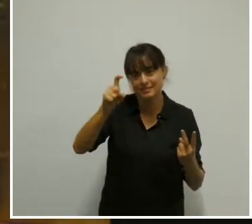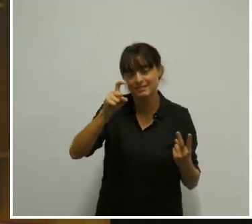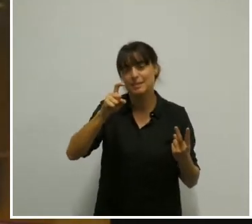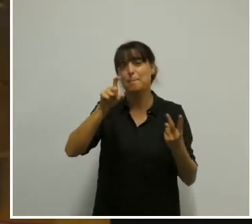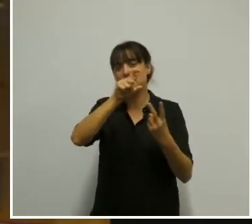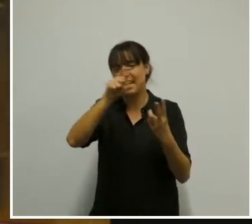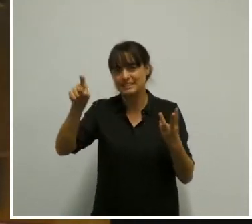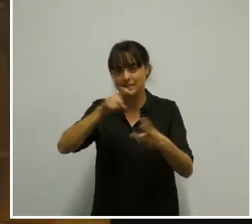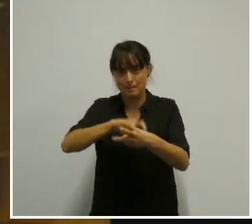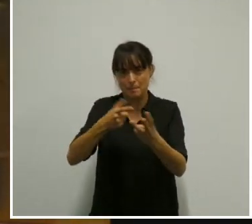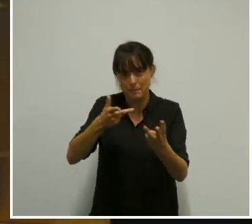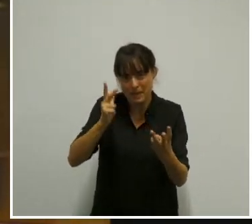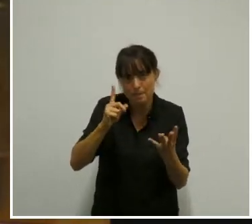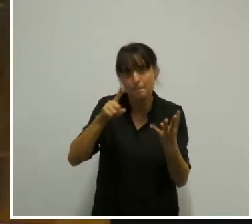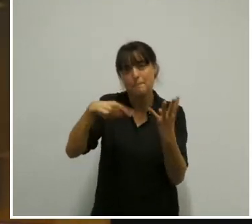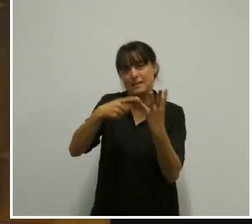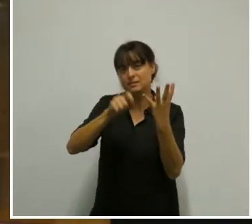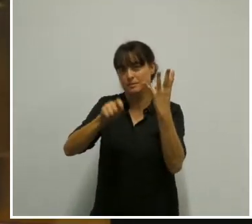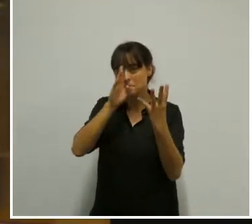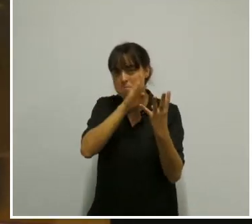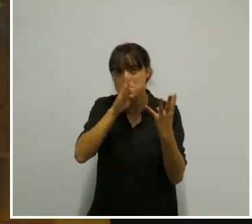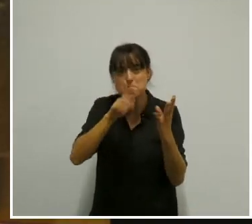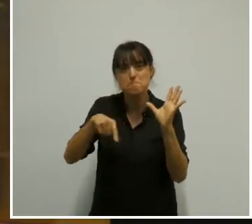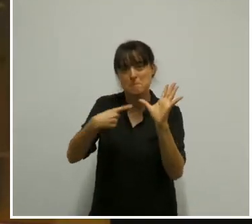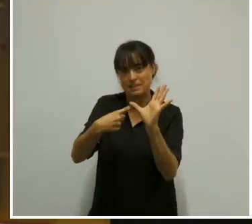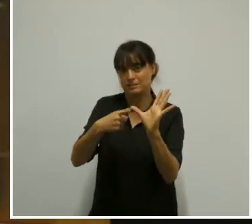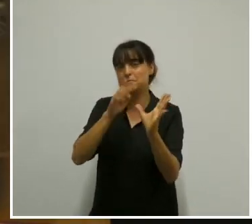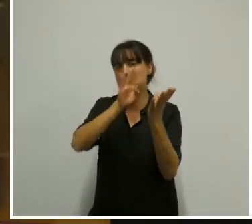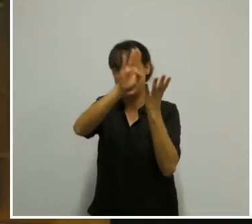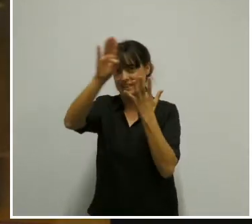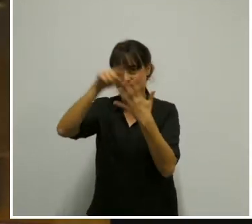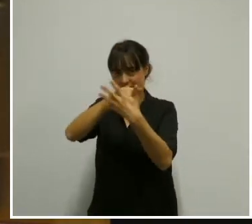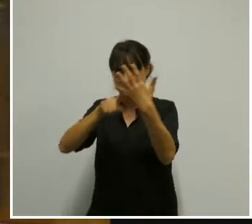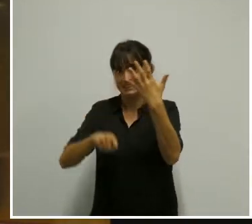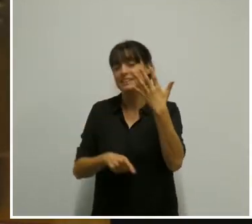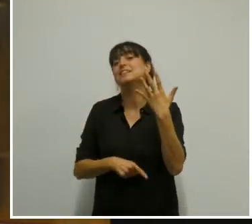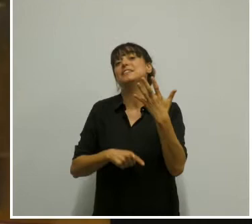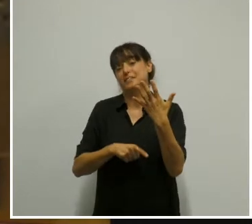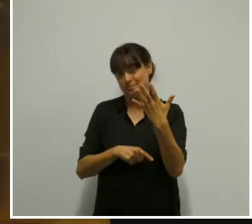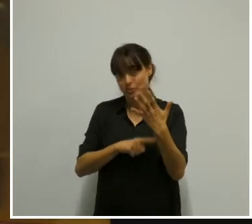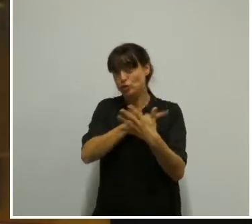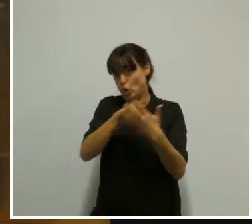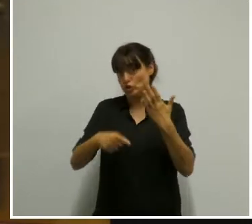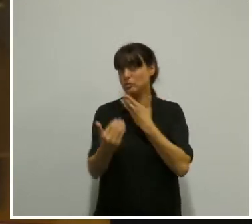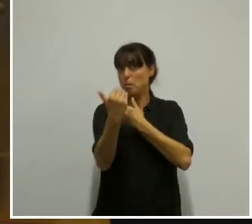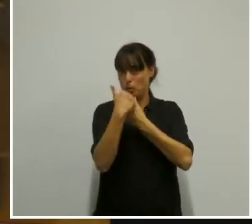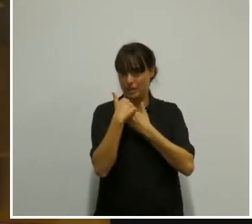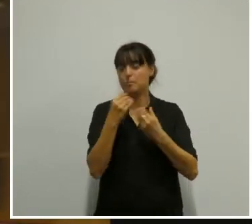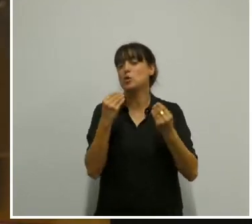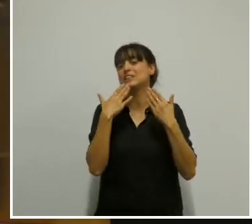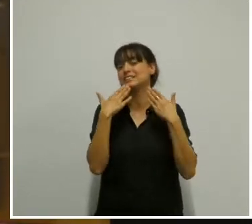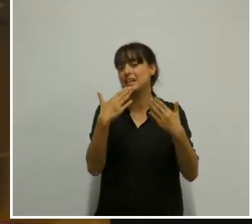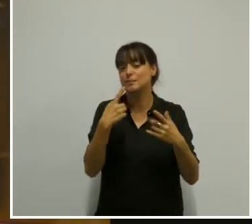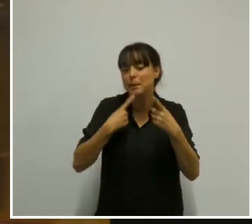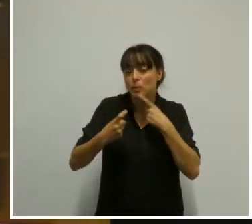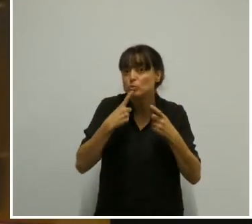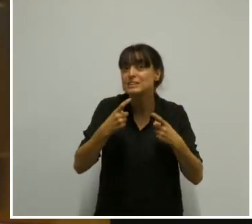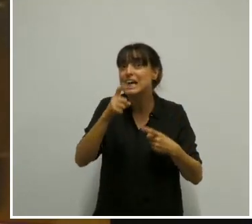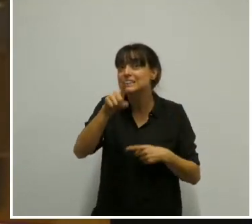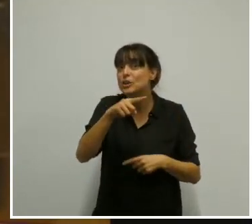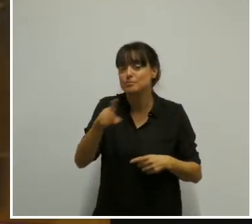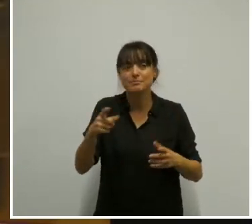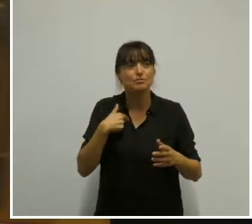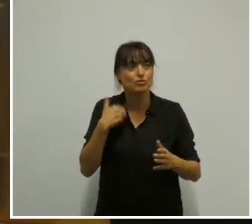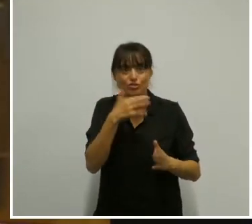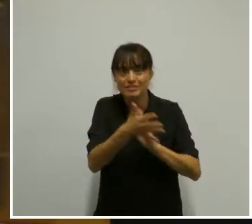han participat molt, i els veïns i veïnes, que potser alguns de vosaltres també ens veu votar. I no sé si hi ha alguna pregunta o si m'he enrotllat massa o